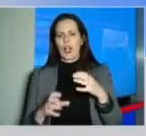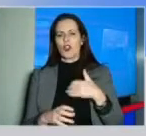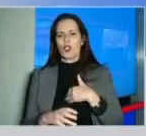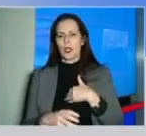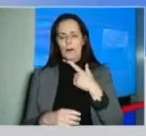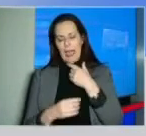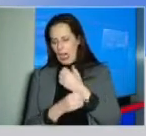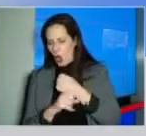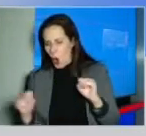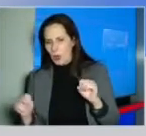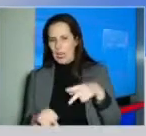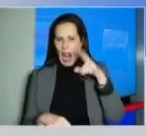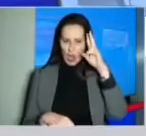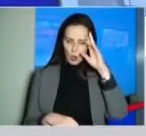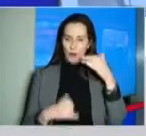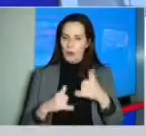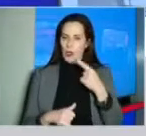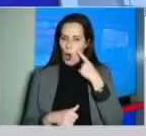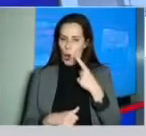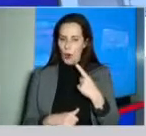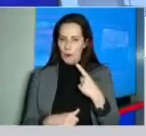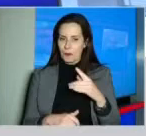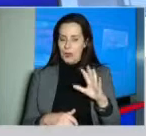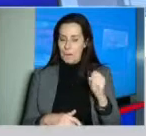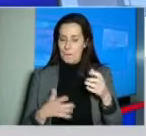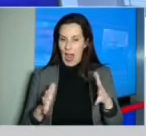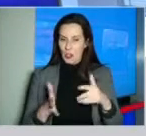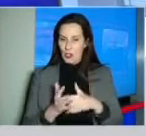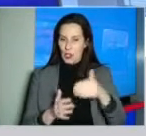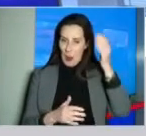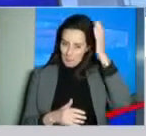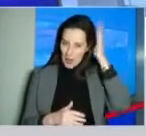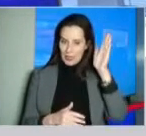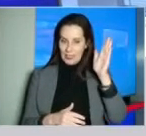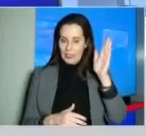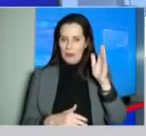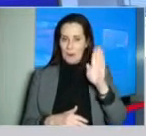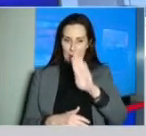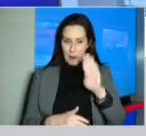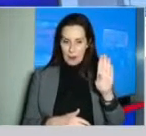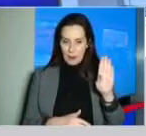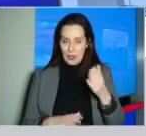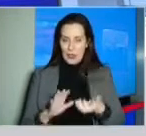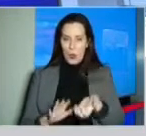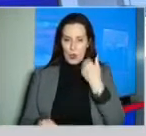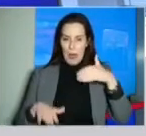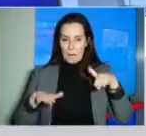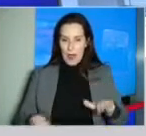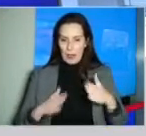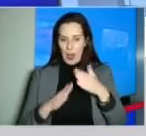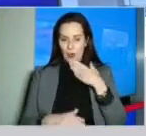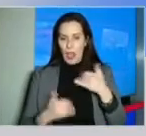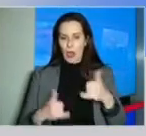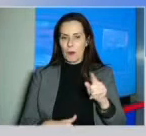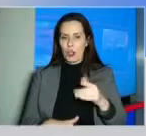לדבר לחילונים, לקהל הליכוד, והיום אנחנו רואים, אם פחדנו מזה שנפתלי, בנימין נתניהו ישתה את המנדטים לבית היהודי,